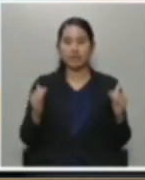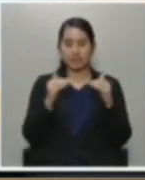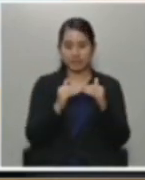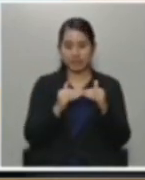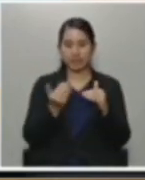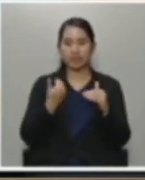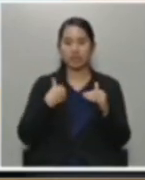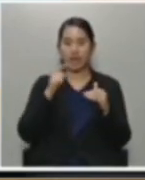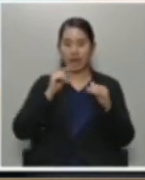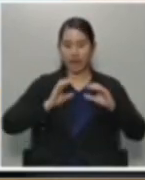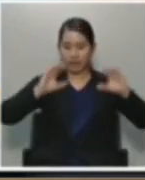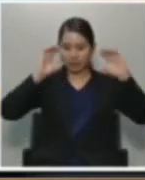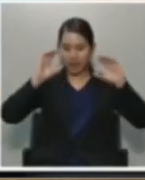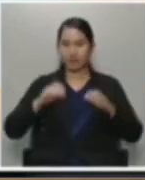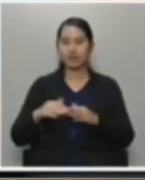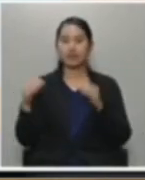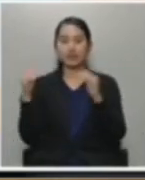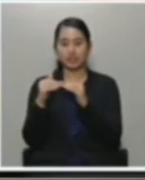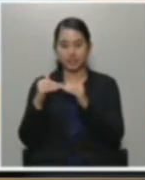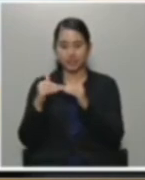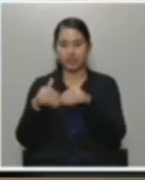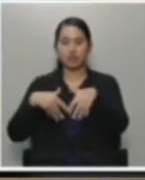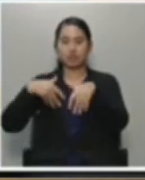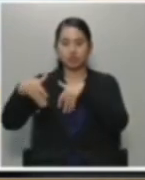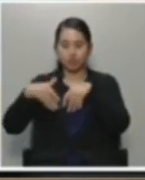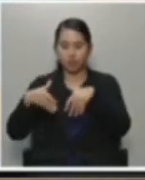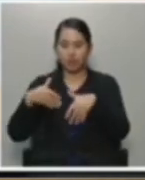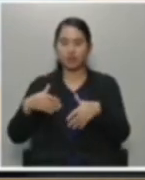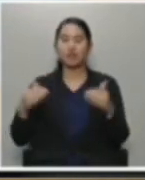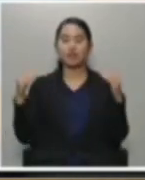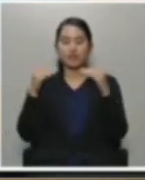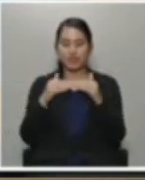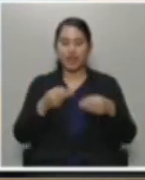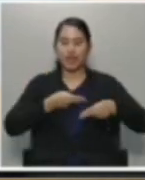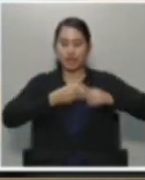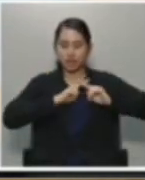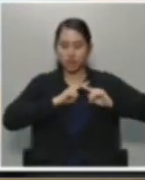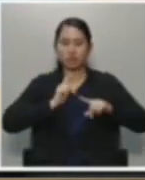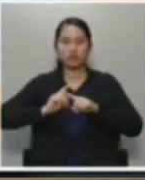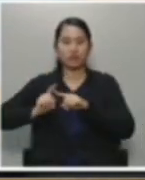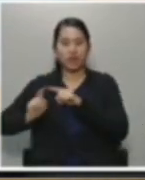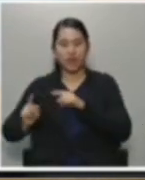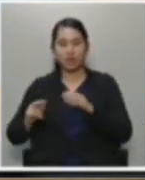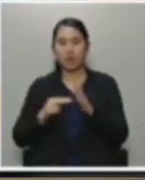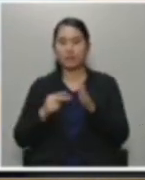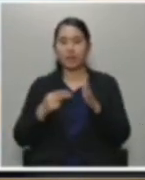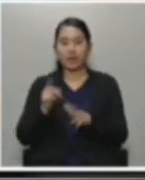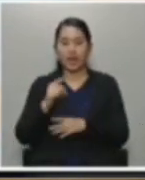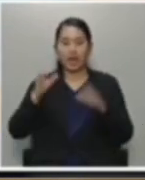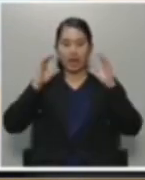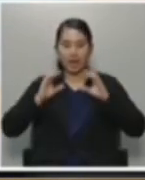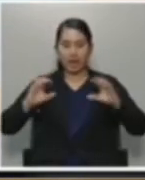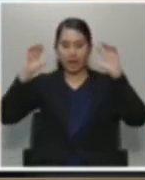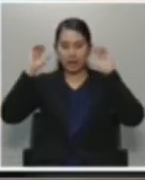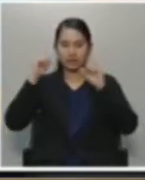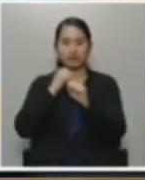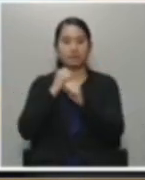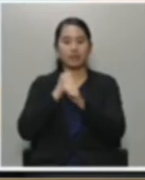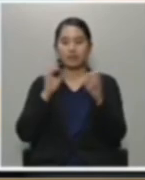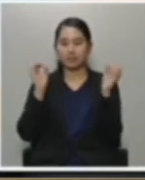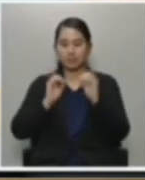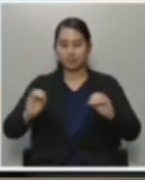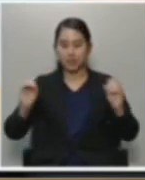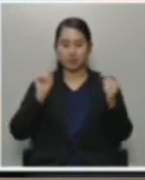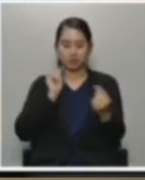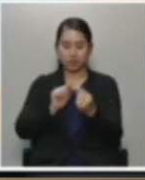ที่ดินของรัฐอันไหนเป็นสิทธิ์ของที่ดินของเอกชนรัฐไม่เคยปฏิรูปในการที่จะออกโฉน